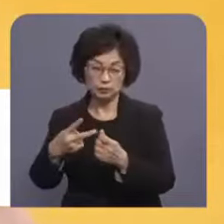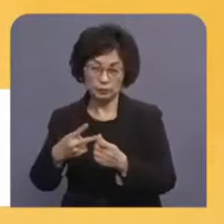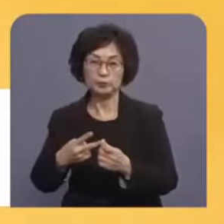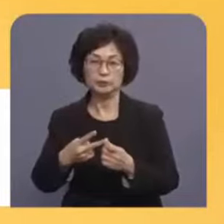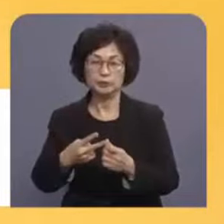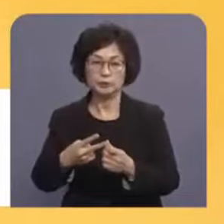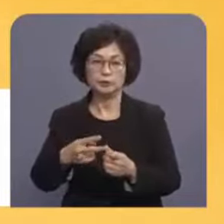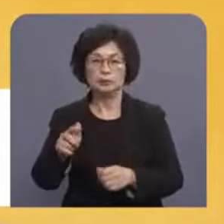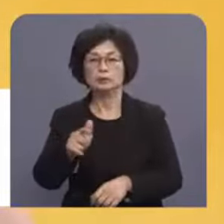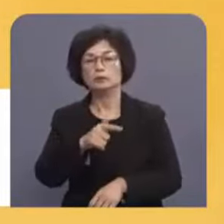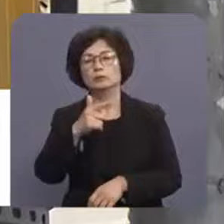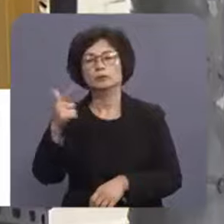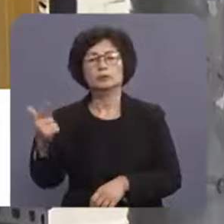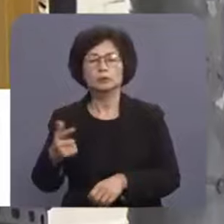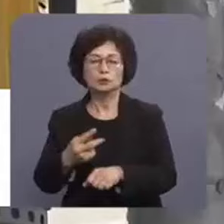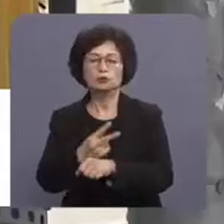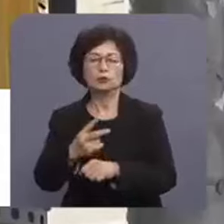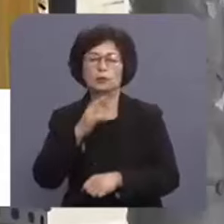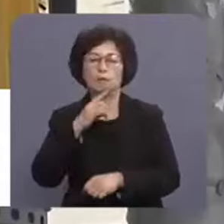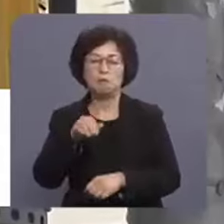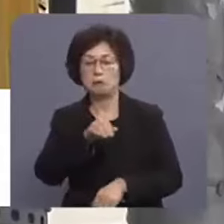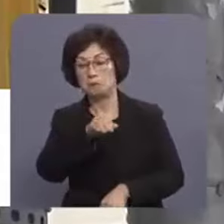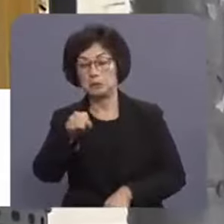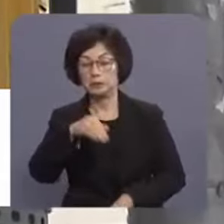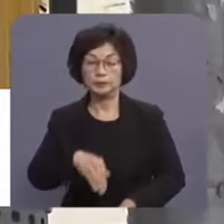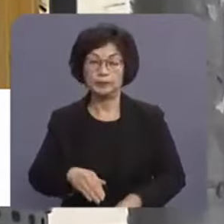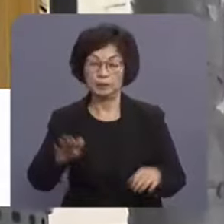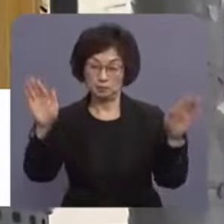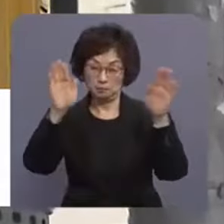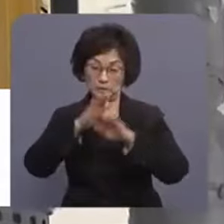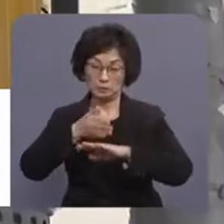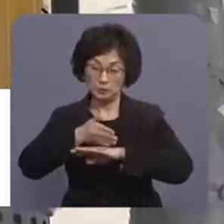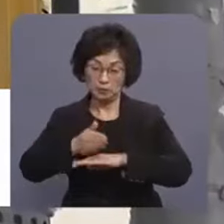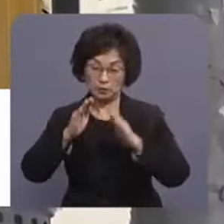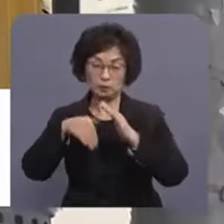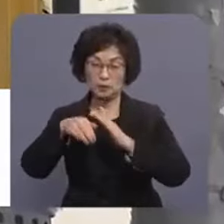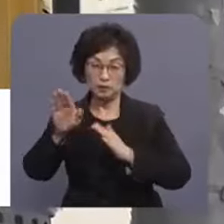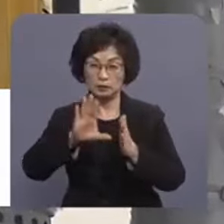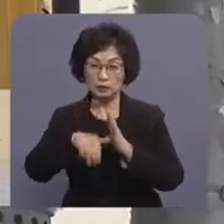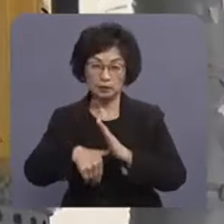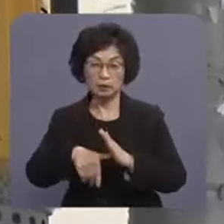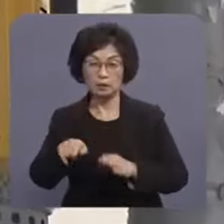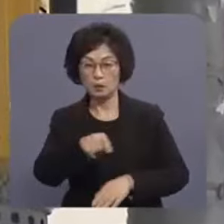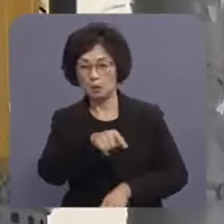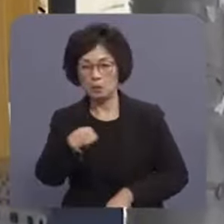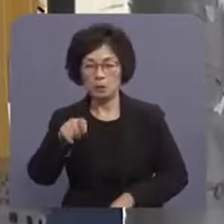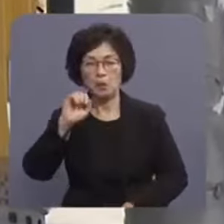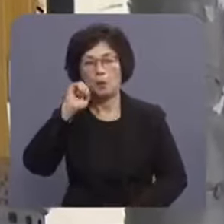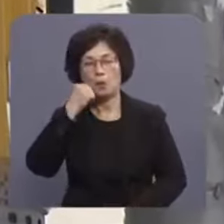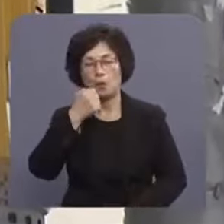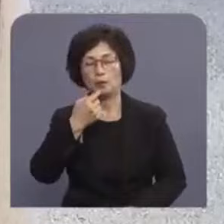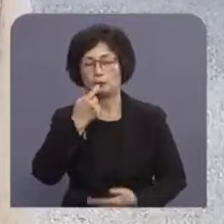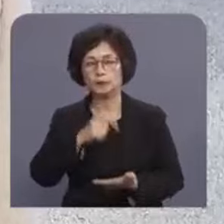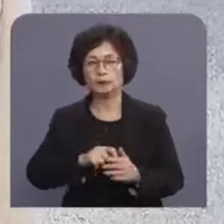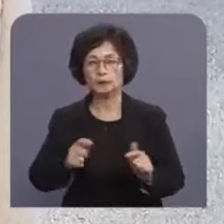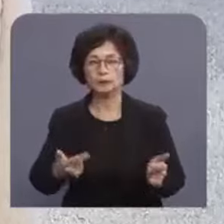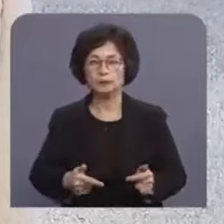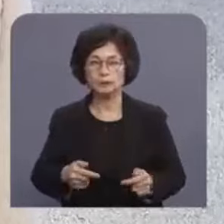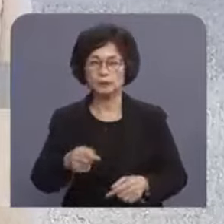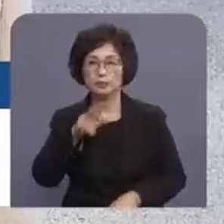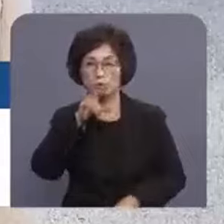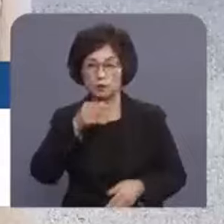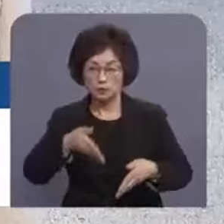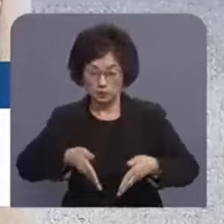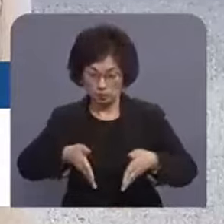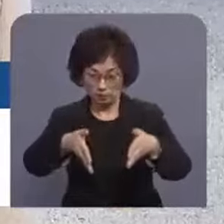6시부터 2시간만 순찰합니다. 심야 시간 귀갓길 여성을 노린 범죄에는 사실상 무방비입니다. 골목 안으로